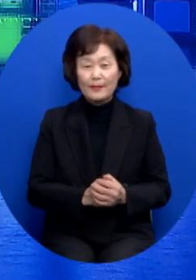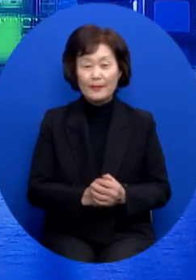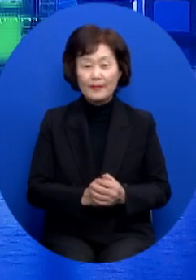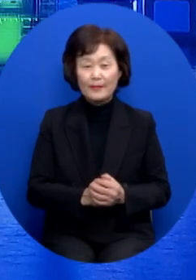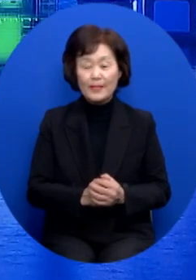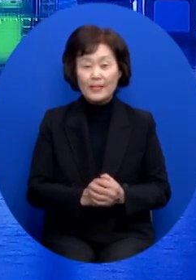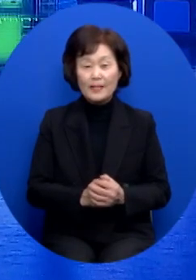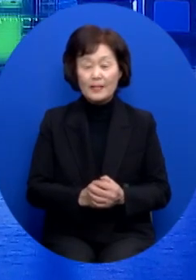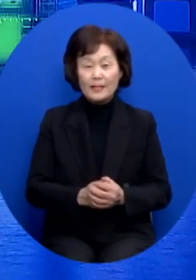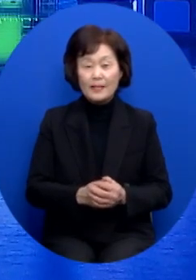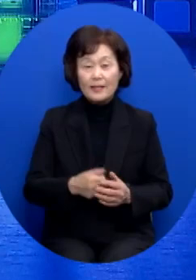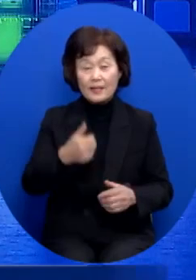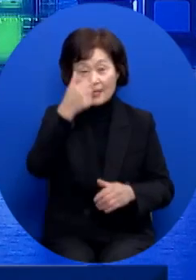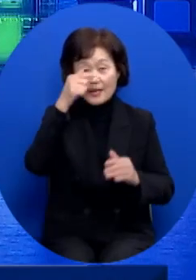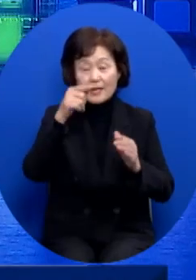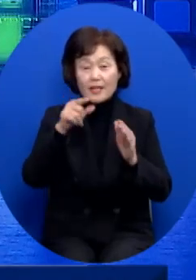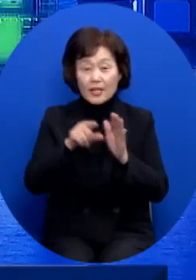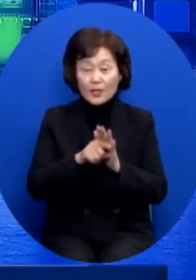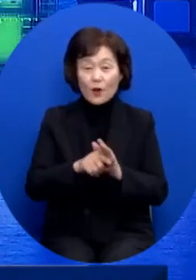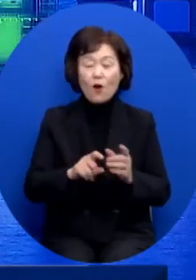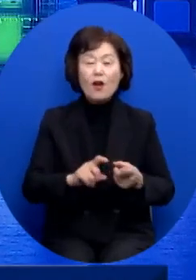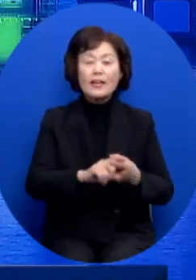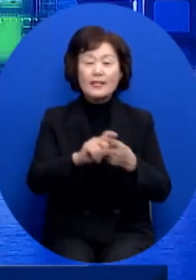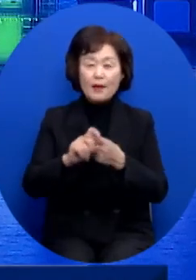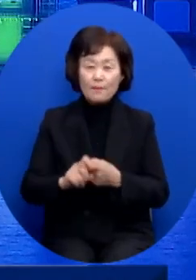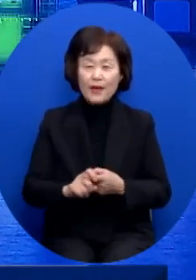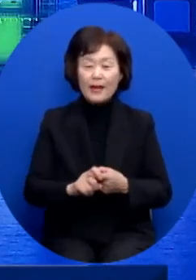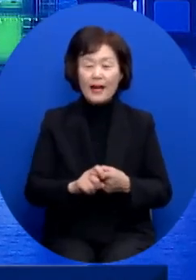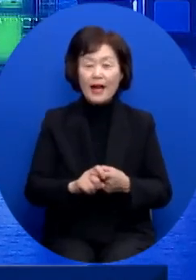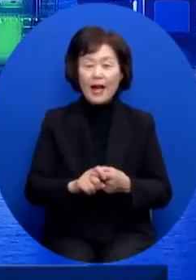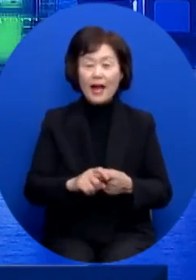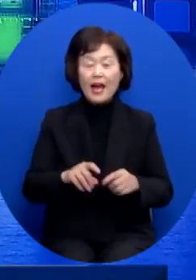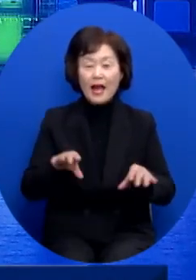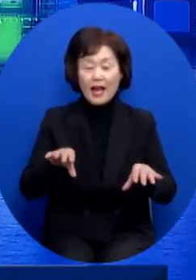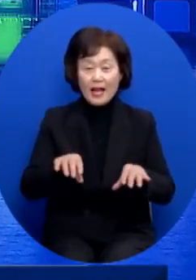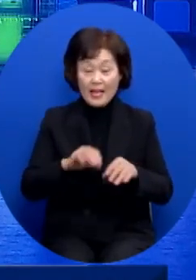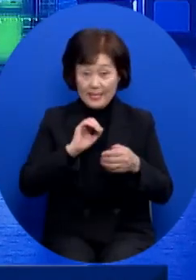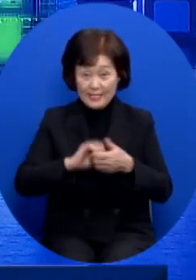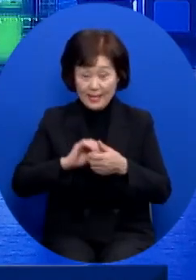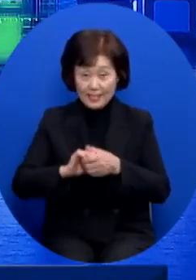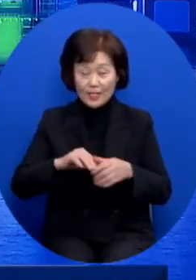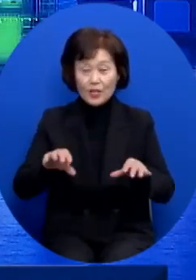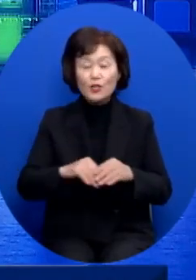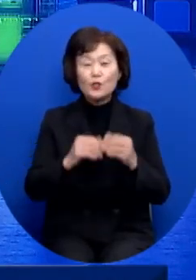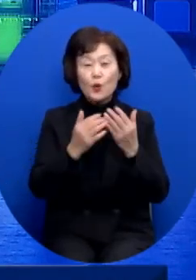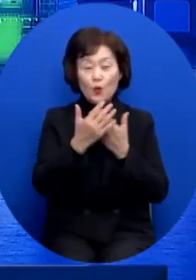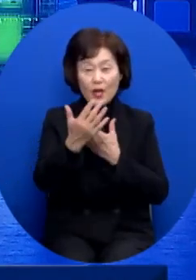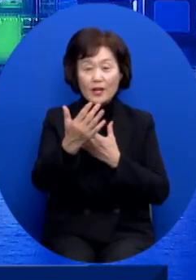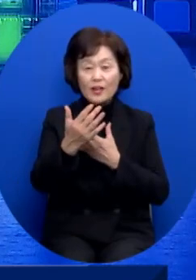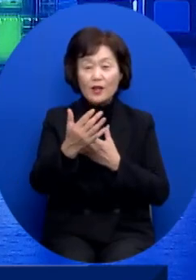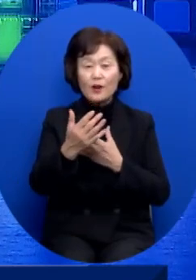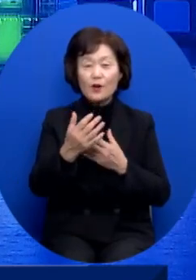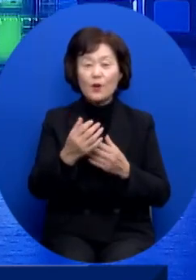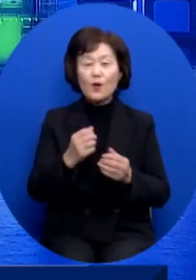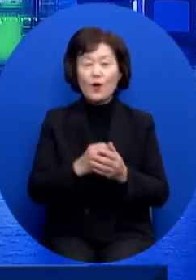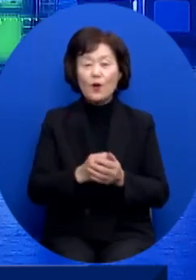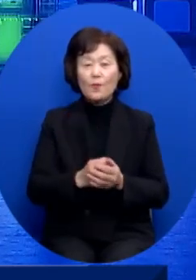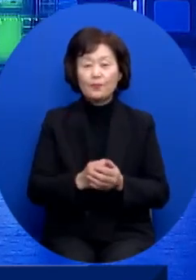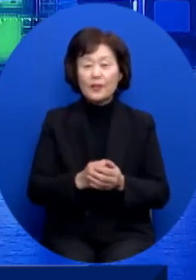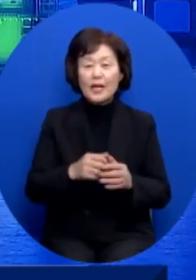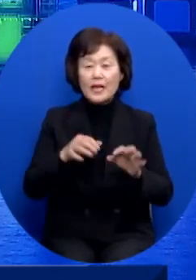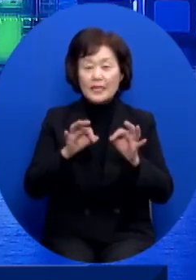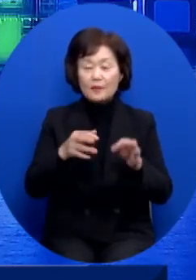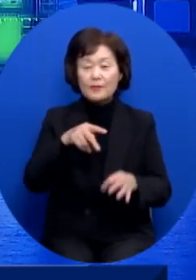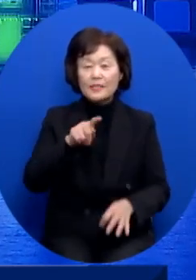양산지 기독교연합회가 제36회 정기총회를 열고 김성배 목사를 신임 회장으로 결정했는데요. 오늘은 김성배